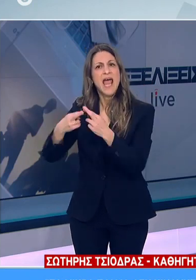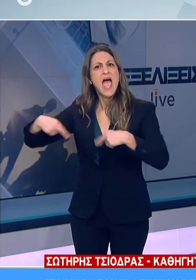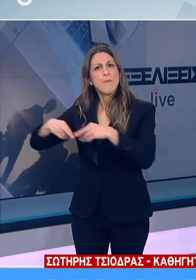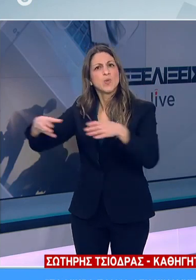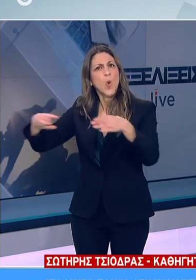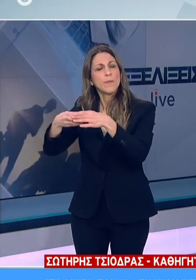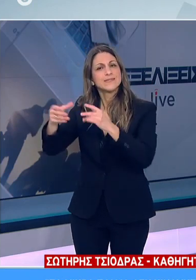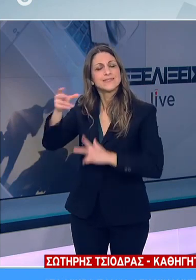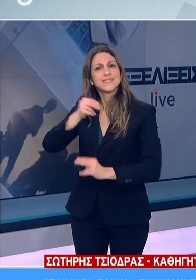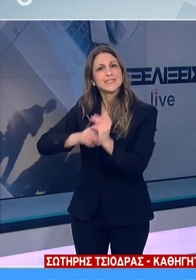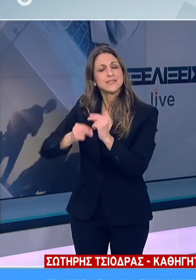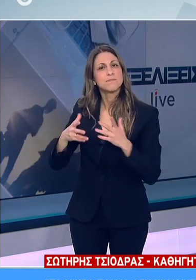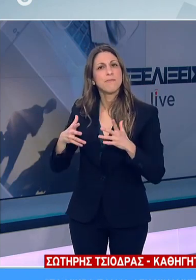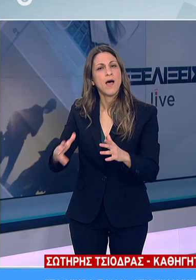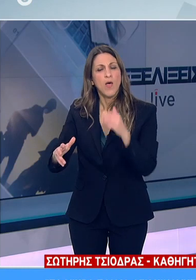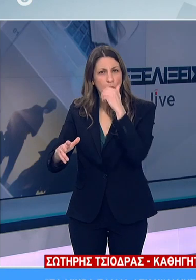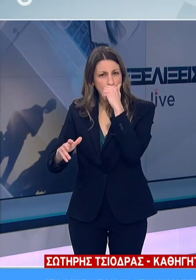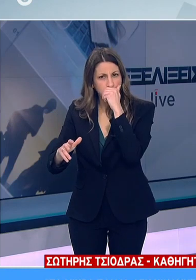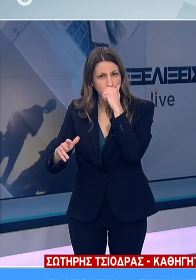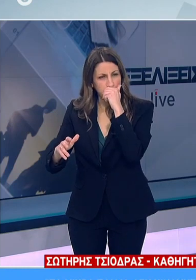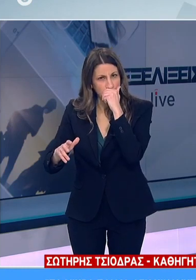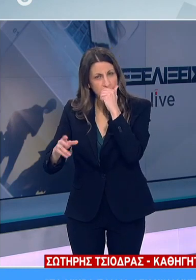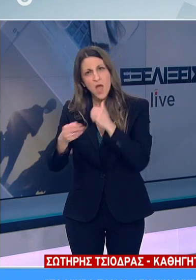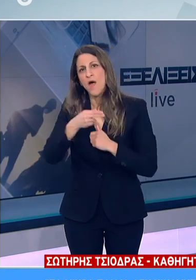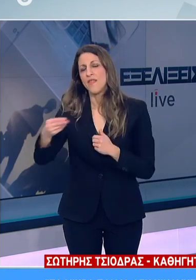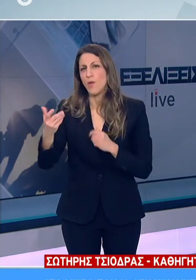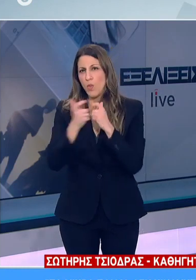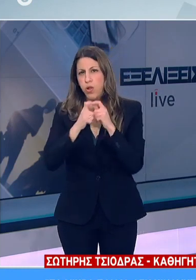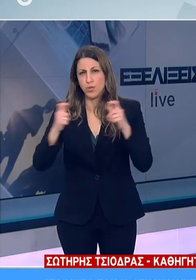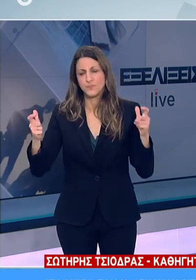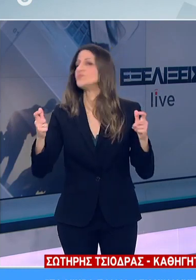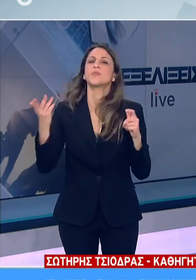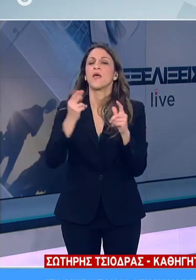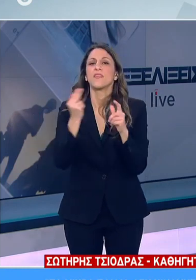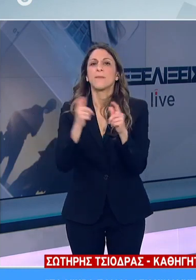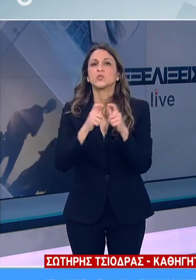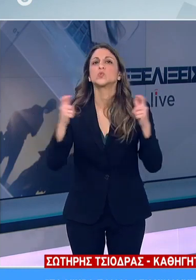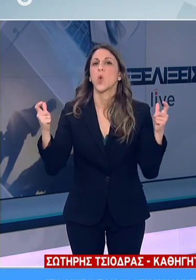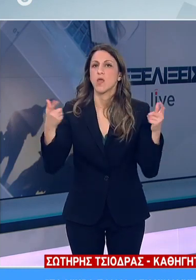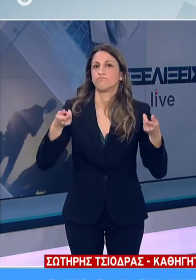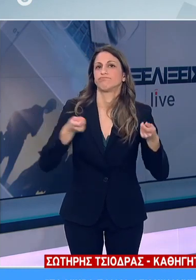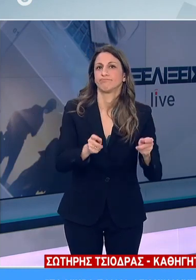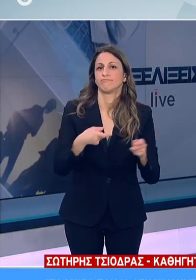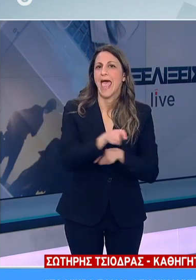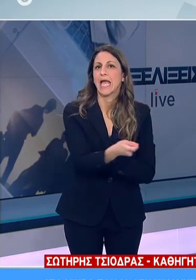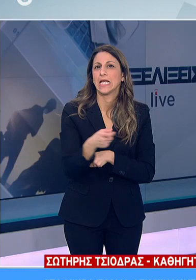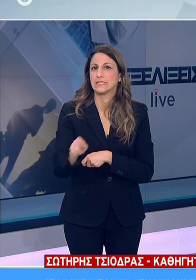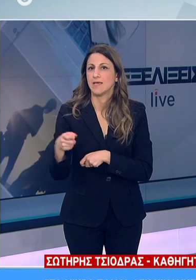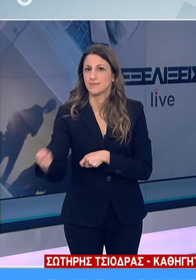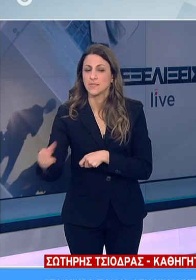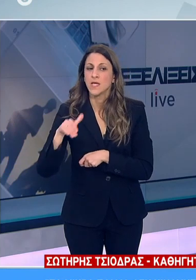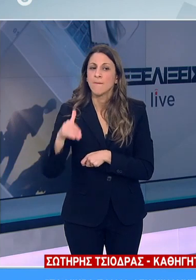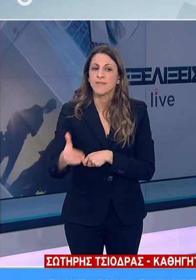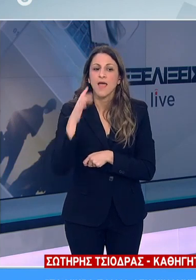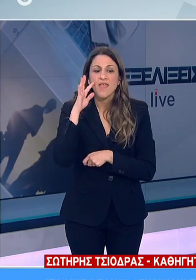το πόσο επέδρασε το κλείσιμο των σχολείων, αν μπορεί αυτό να αποτυπωθεί με κάποιο νούμερο, κάποιον αριθμό, στην